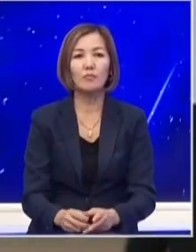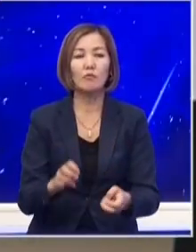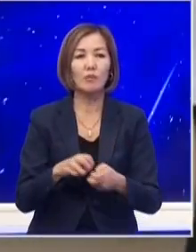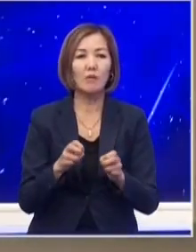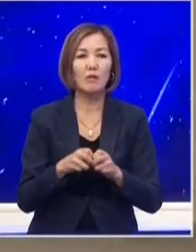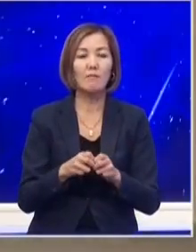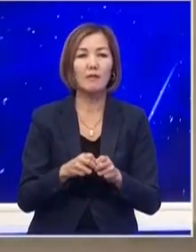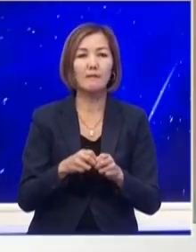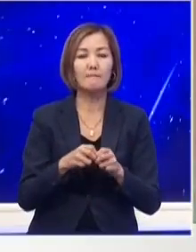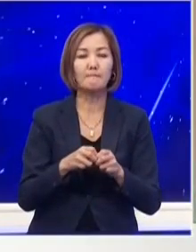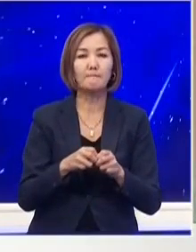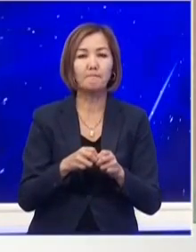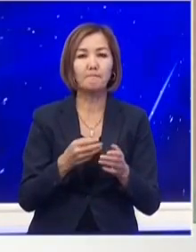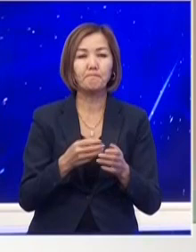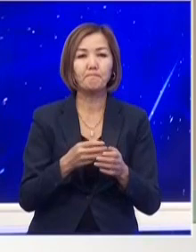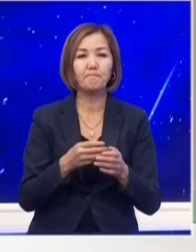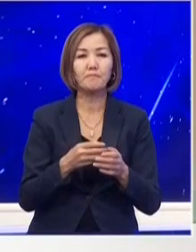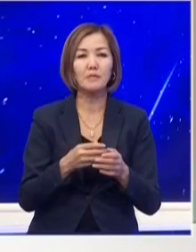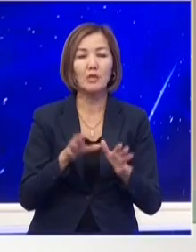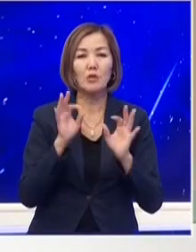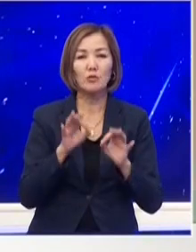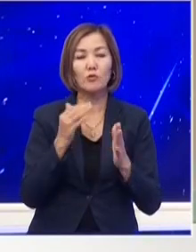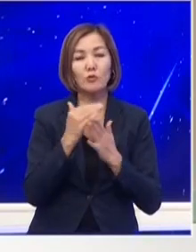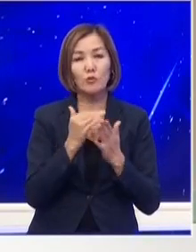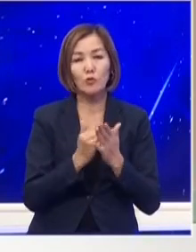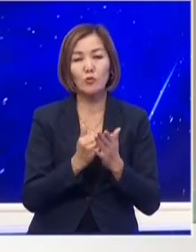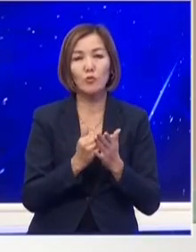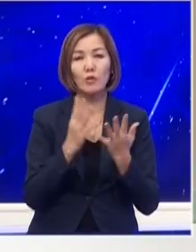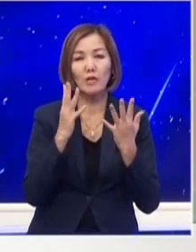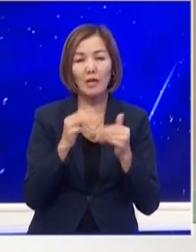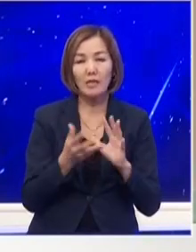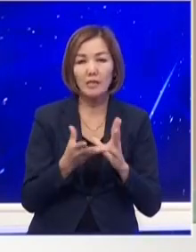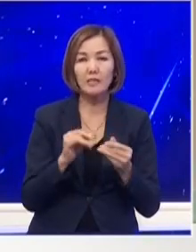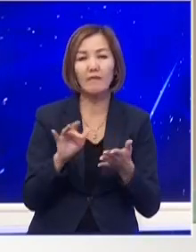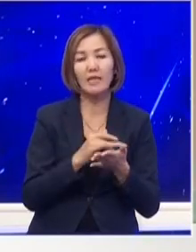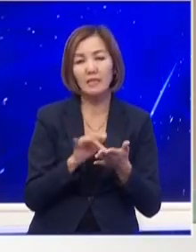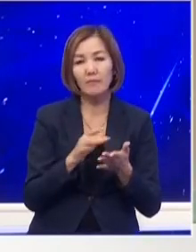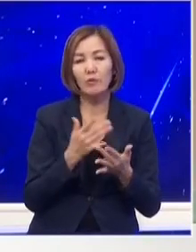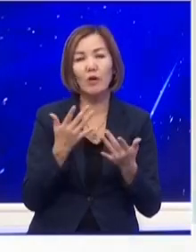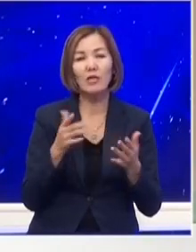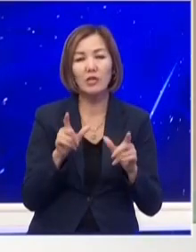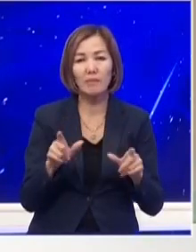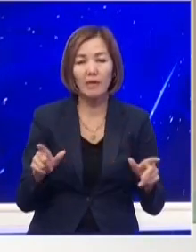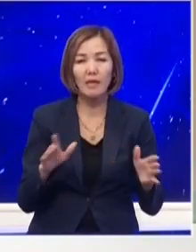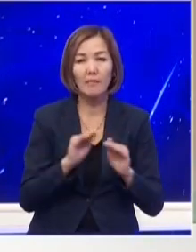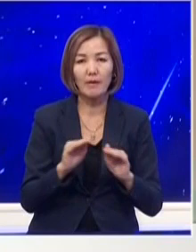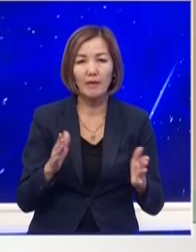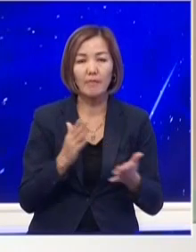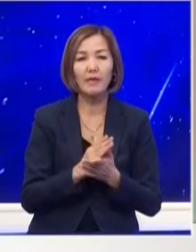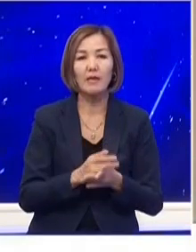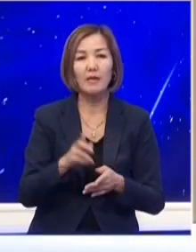біз алдын ала кестені дұрыс құру, балалардың санын есептеу, жаңағы бізде